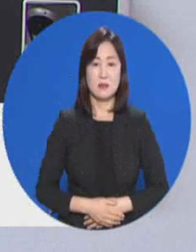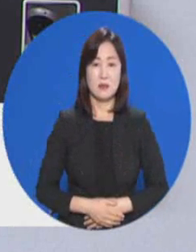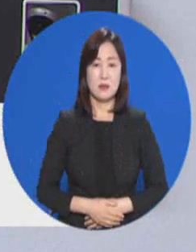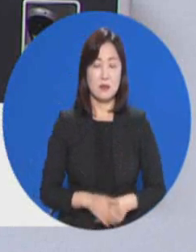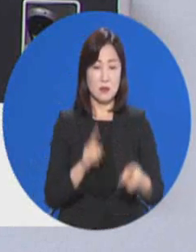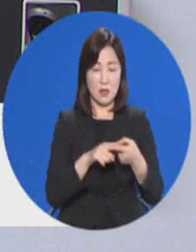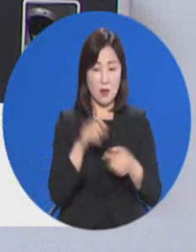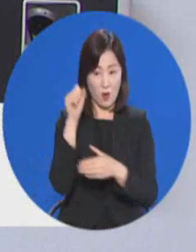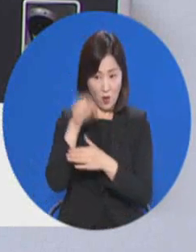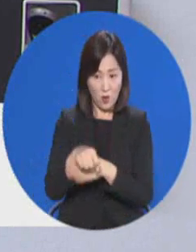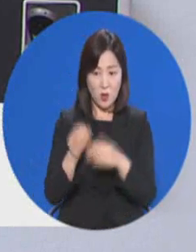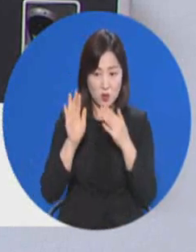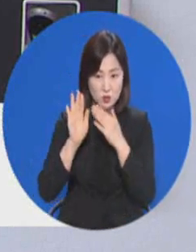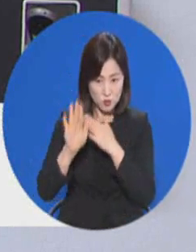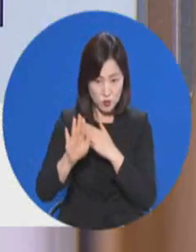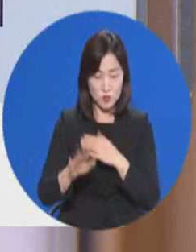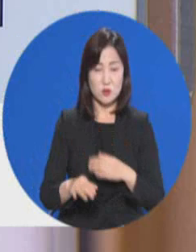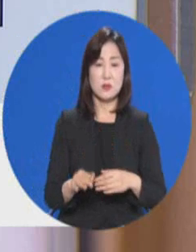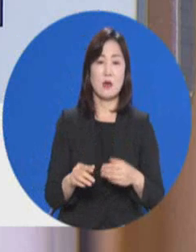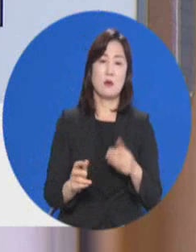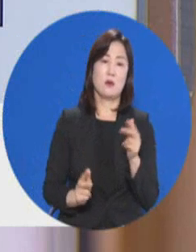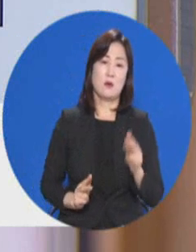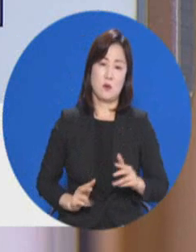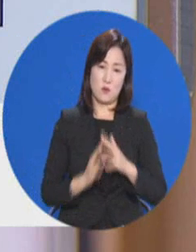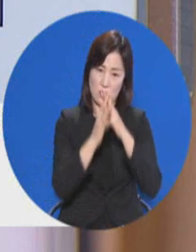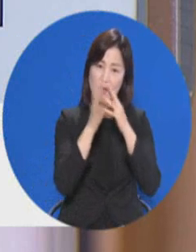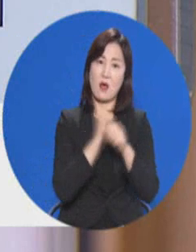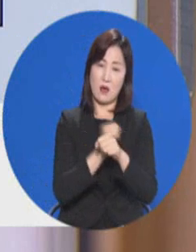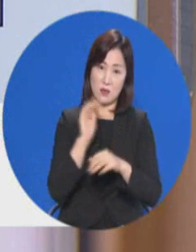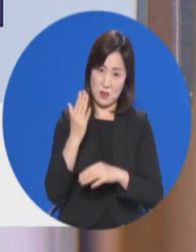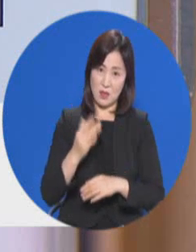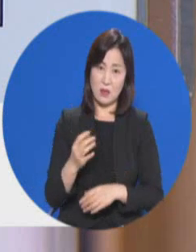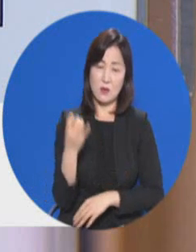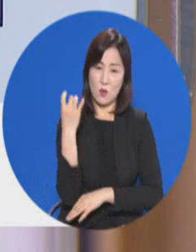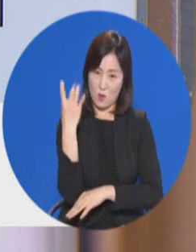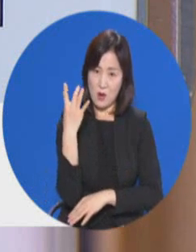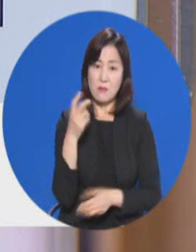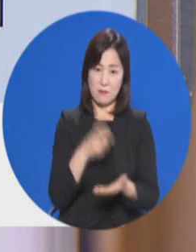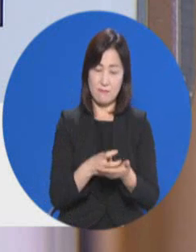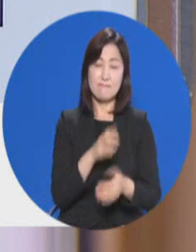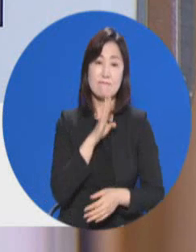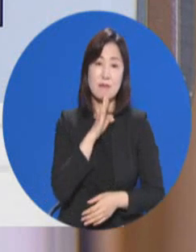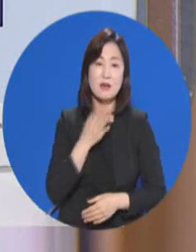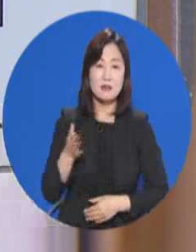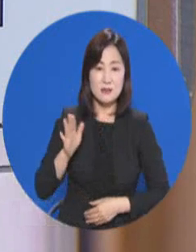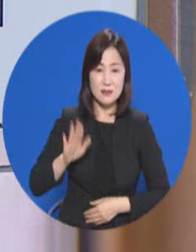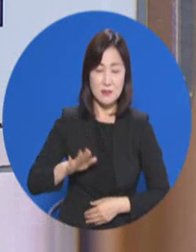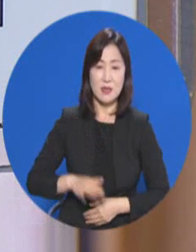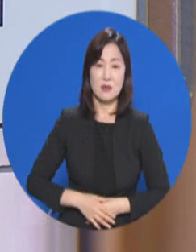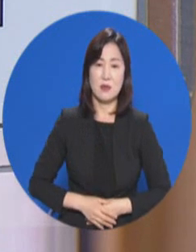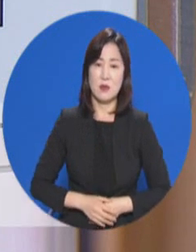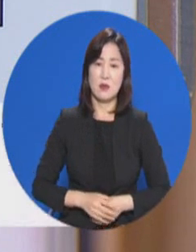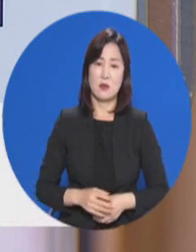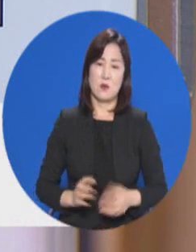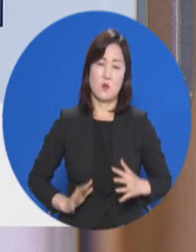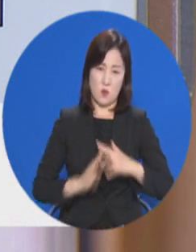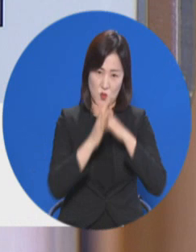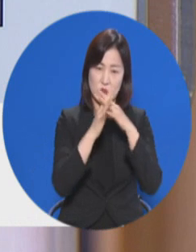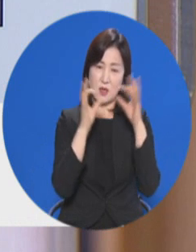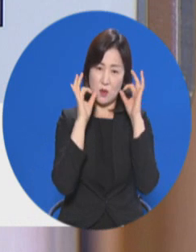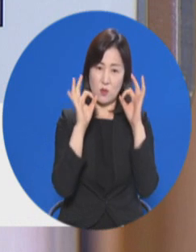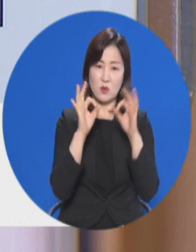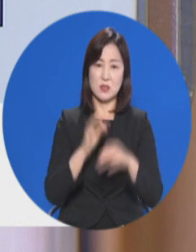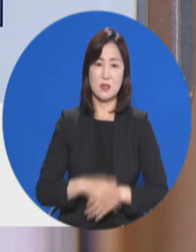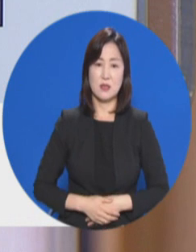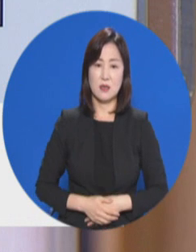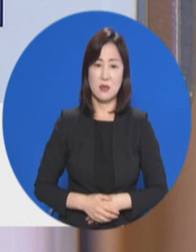내주고 그 뒤에 공사를 하는 거 아니에요 그게 원칙입니다 근데 이제 석 최고 저 사람들이 공사를 한 것이죠 체벌을